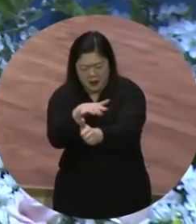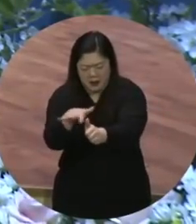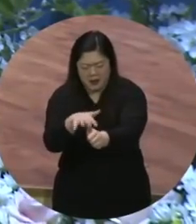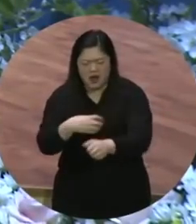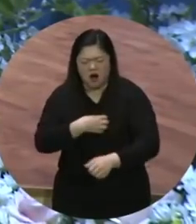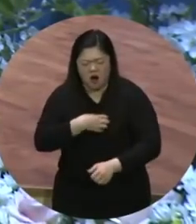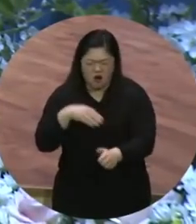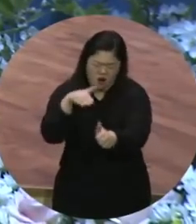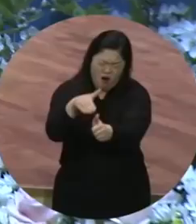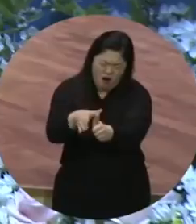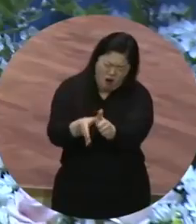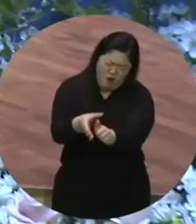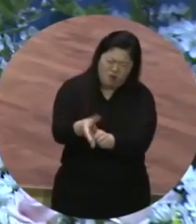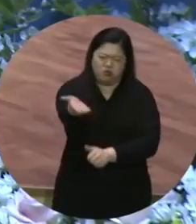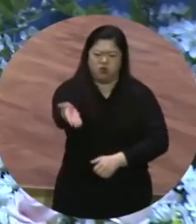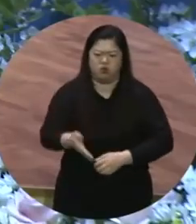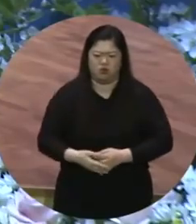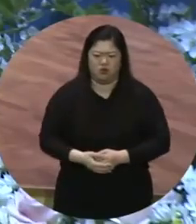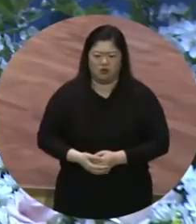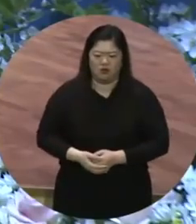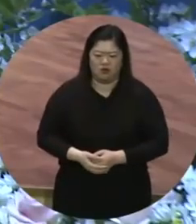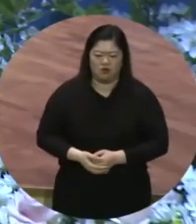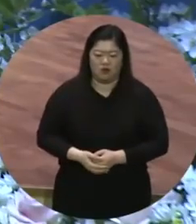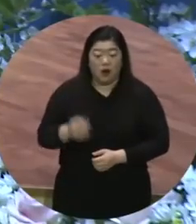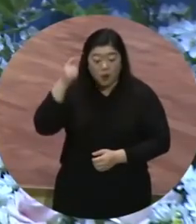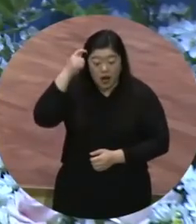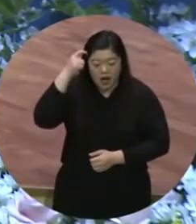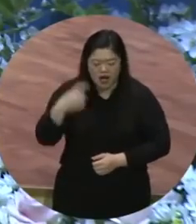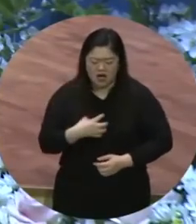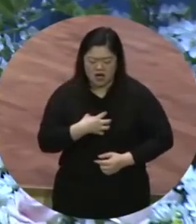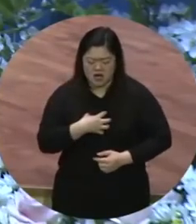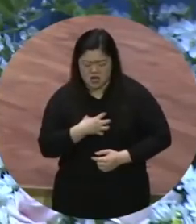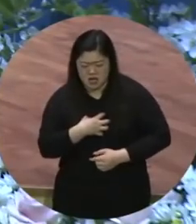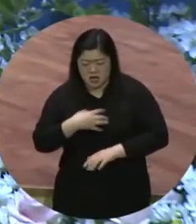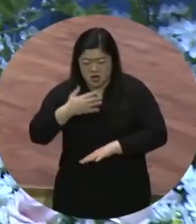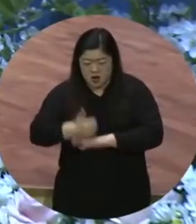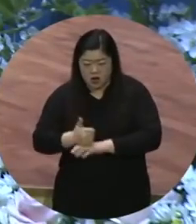못하도록, 영적 방황하도록,